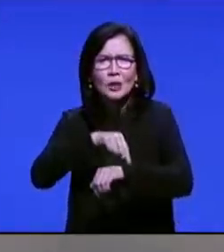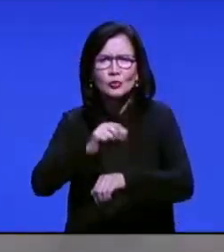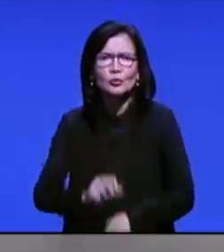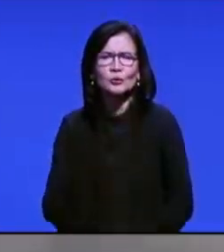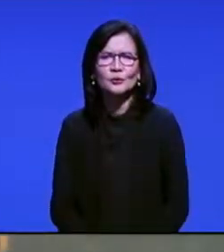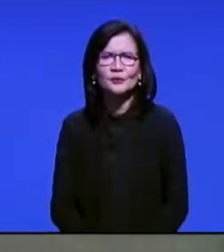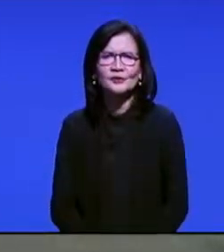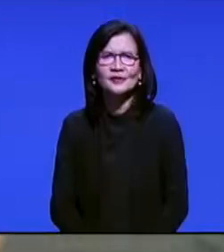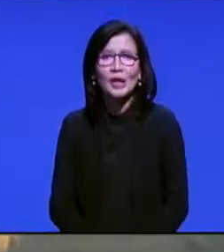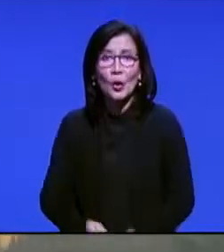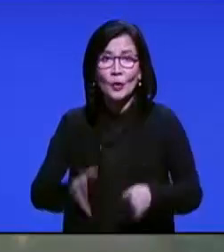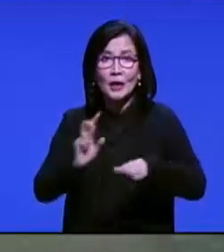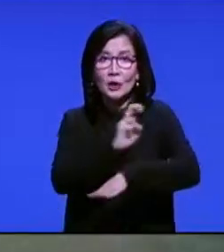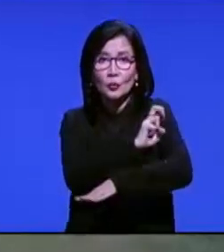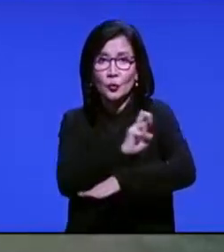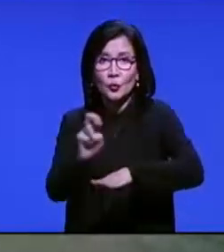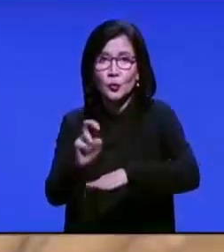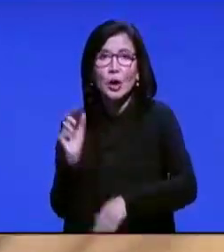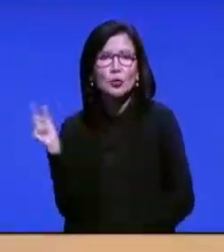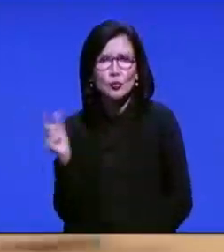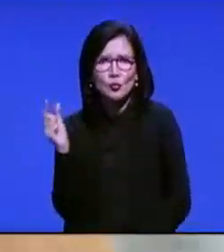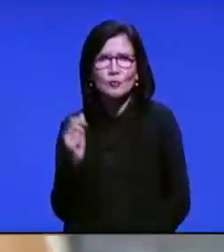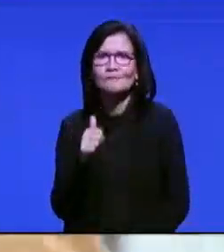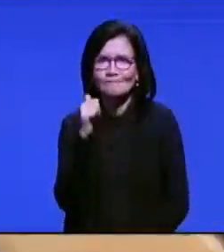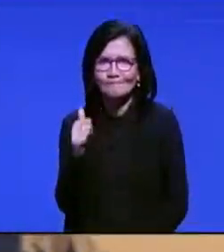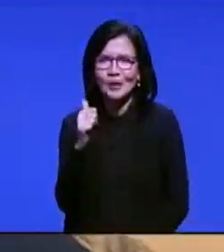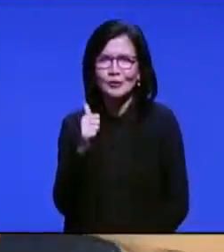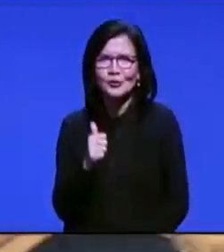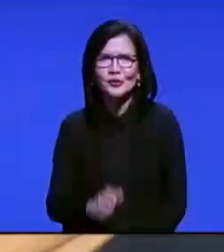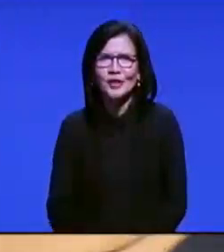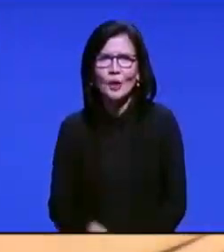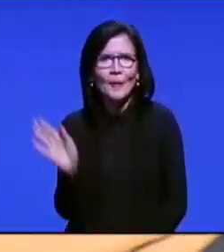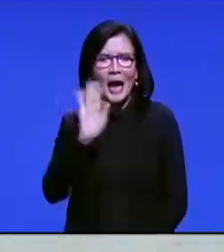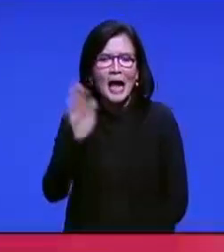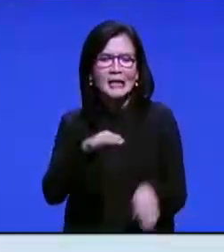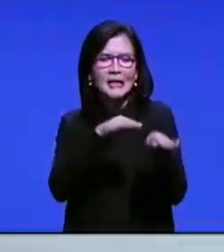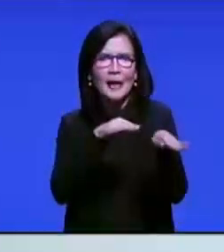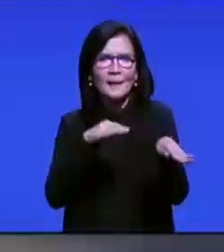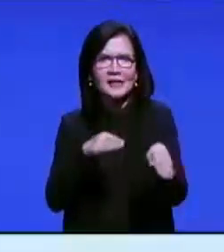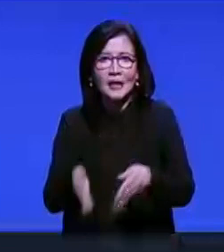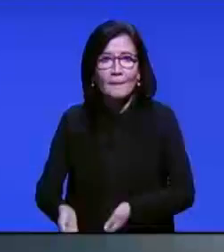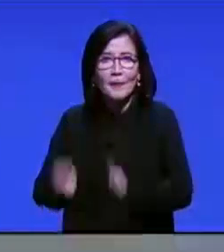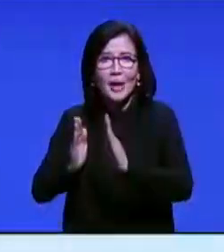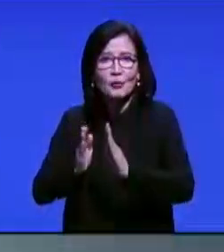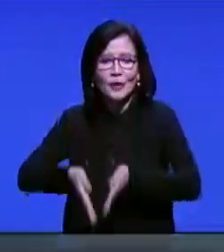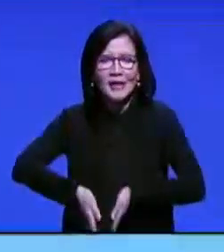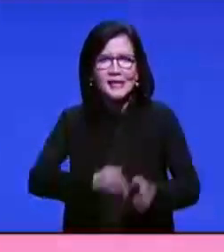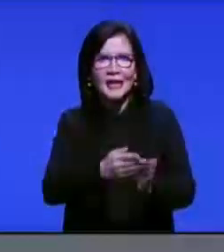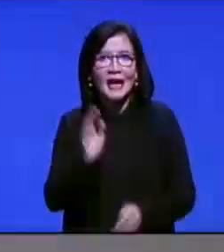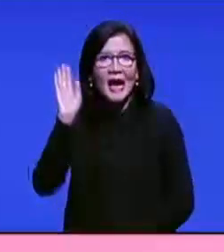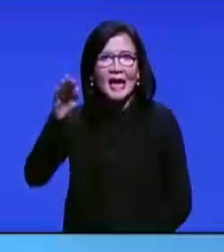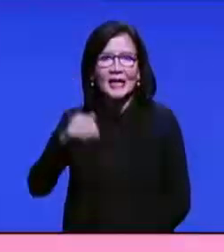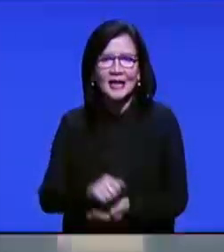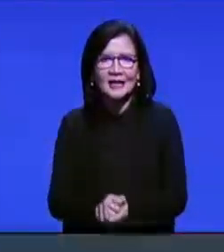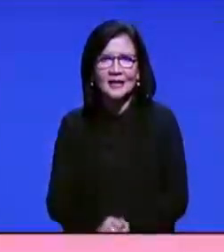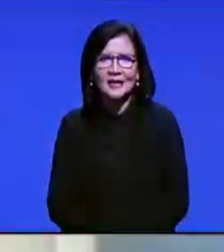sia-sia. Menggunakan transportasi umum bisa menjadi jawaban untuk menghindari kemacetan akibat pembangunan jalan yang nanti akan berbentuk tapal